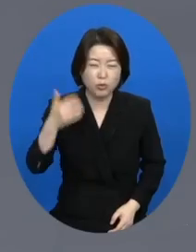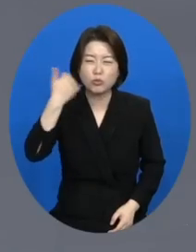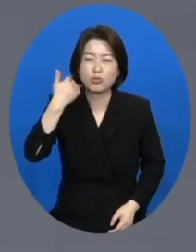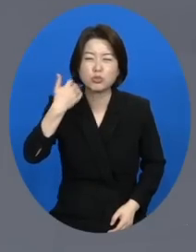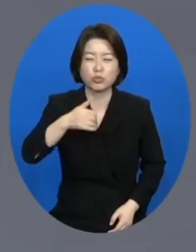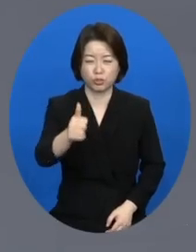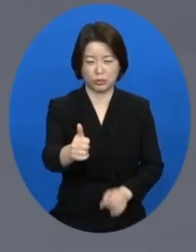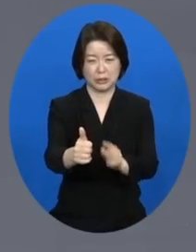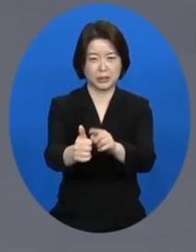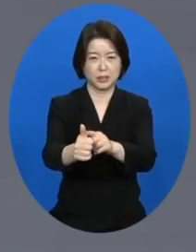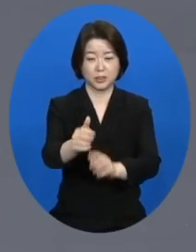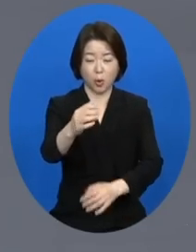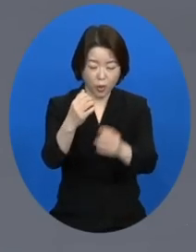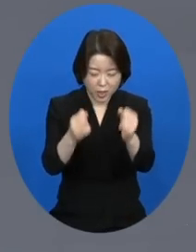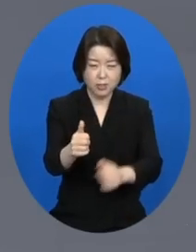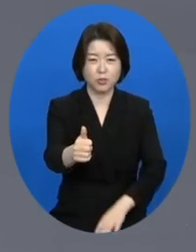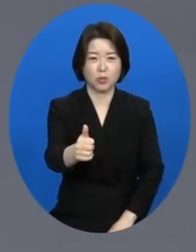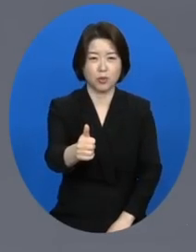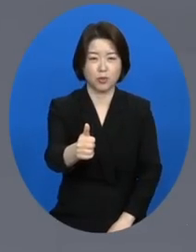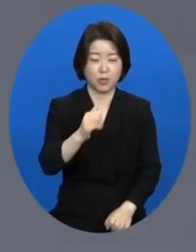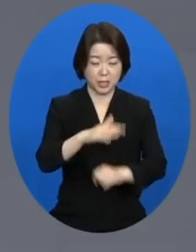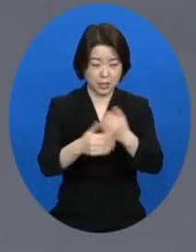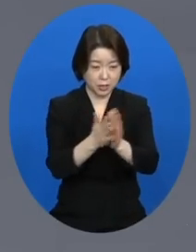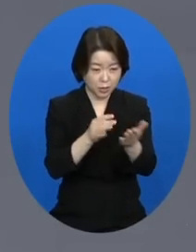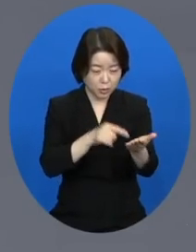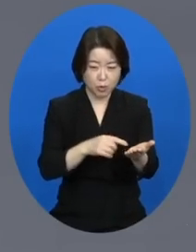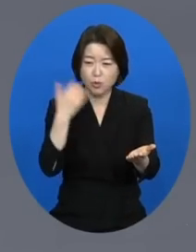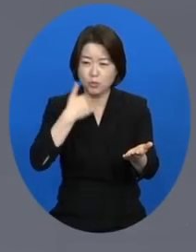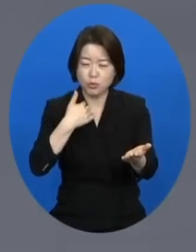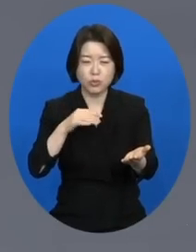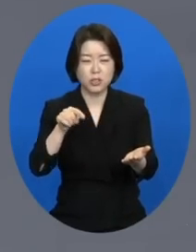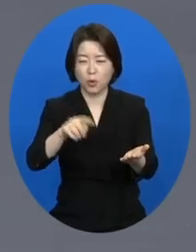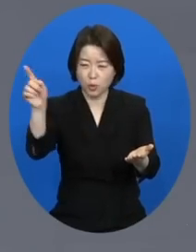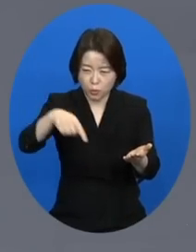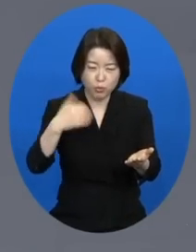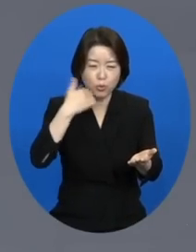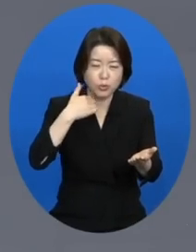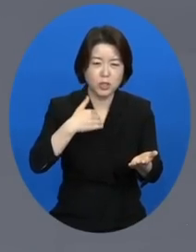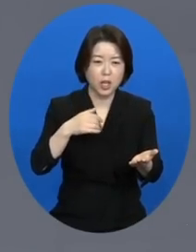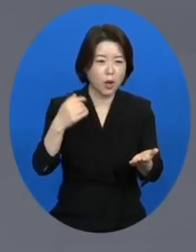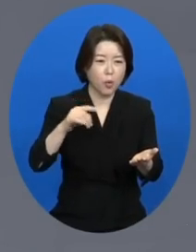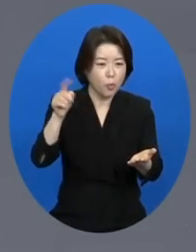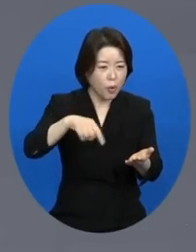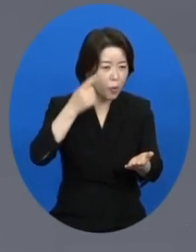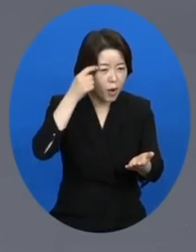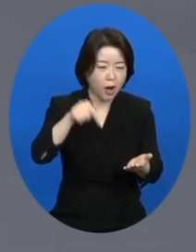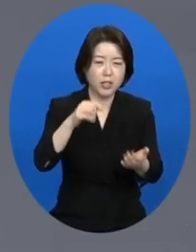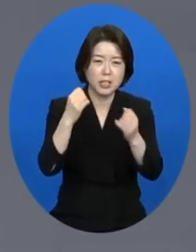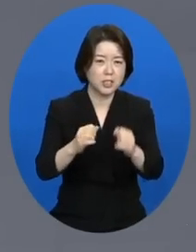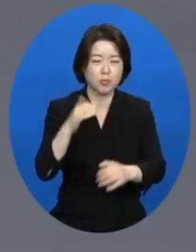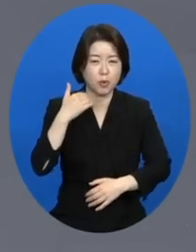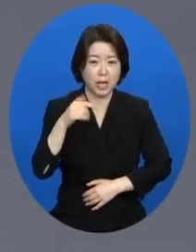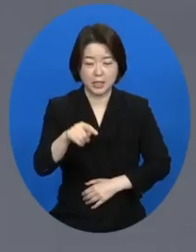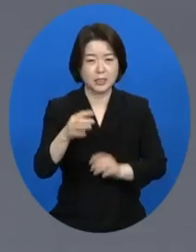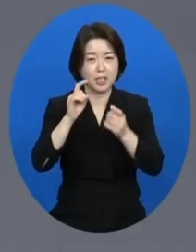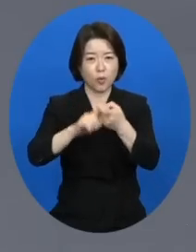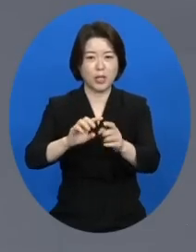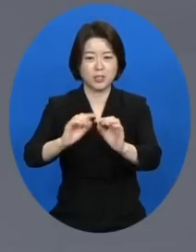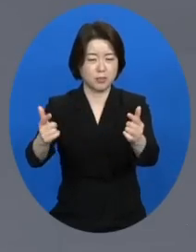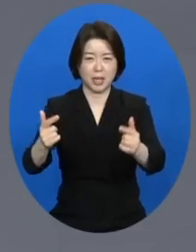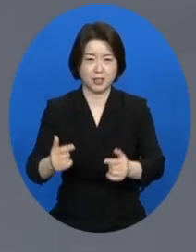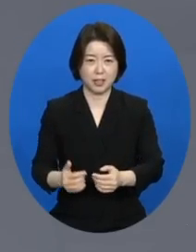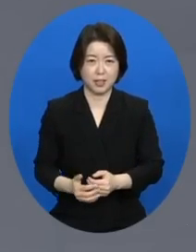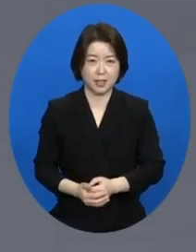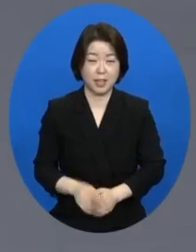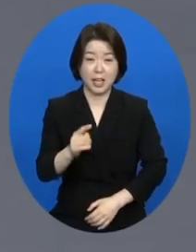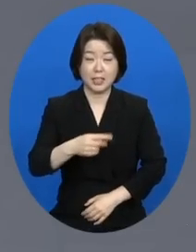거기 있었어요. 성경은 그가 누군지 어디서 왔는지 왜 거기 있는지 밝히고 있지 않습니다. 그게 관심이 아니에요.